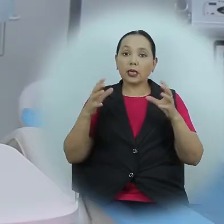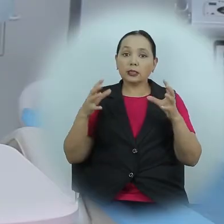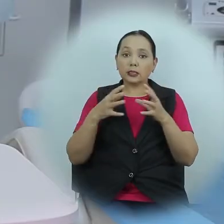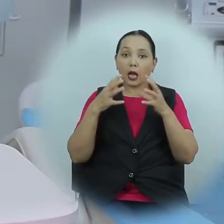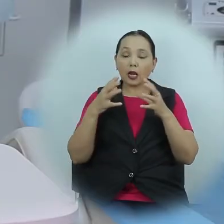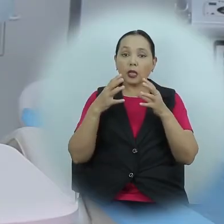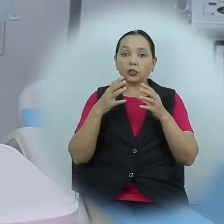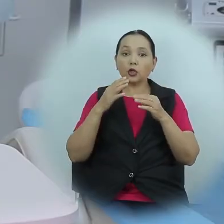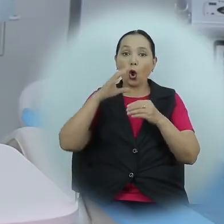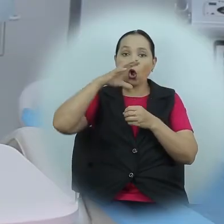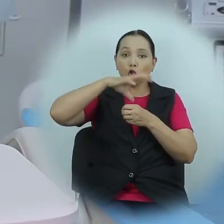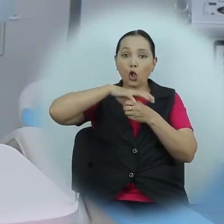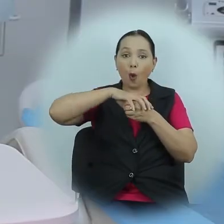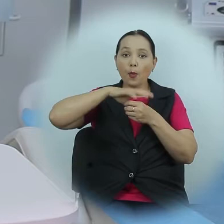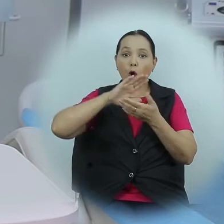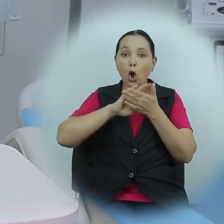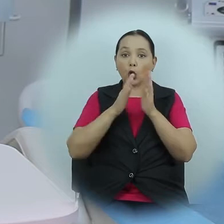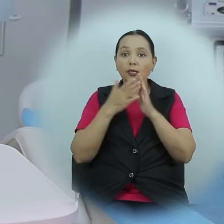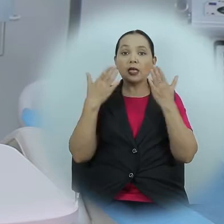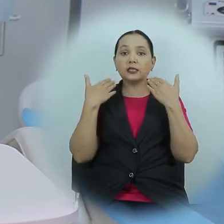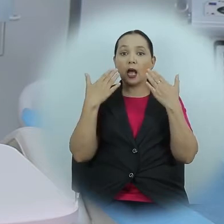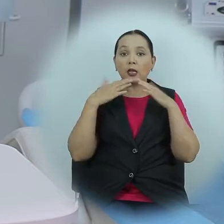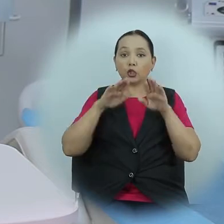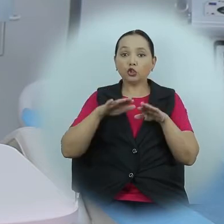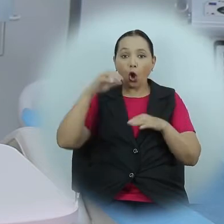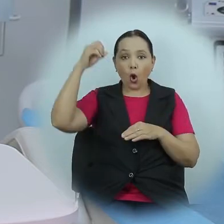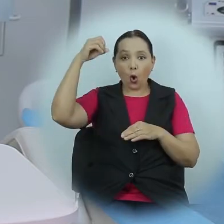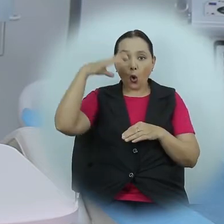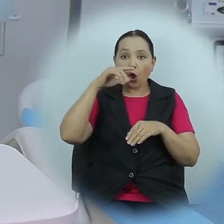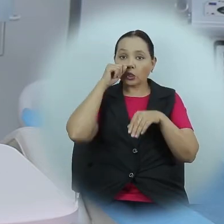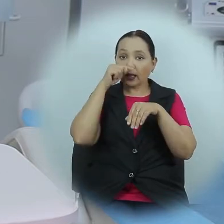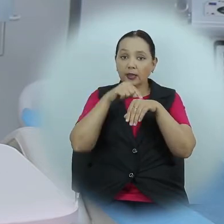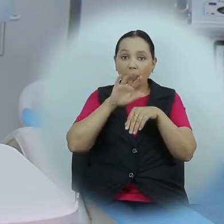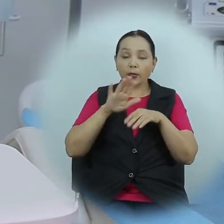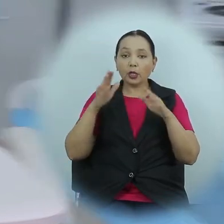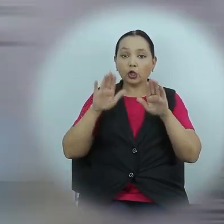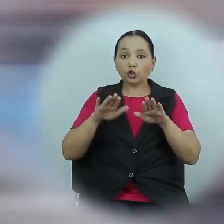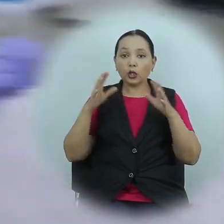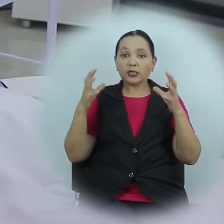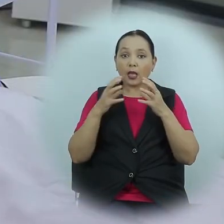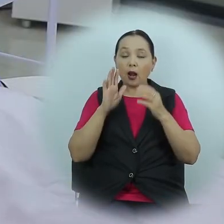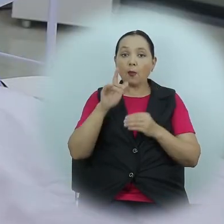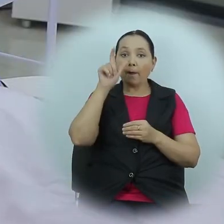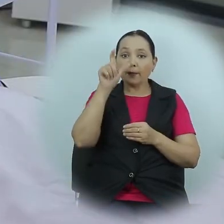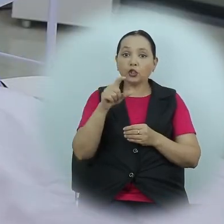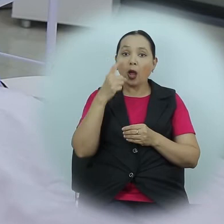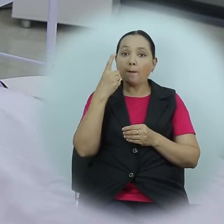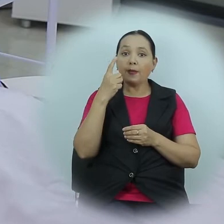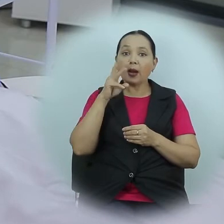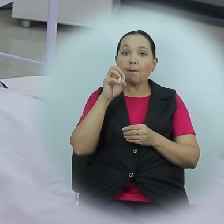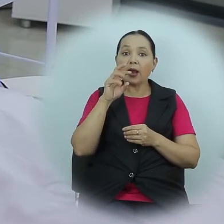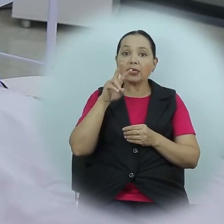Сақылашымызы үстіні яппы қолды, салқын жойды, құяш нұрлары темелген жойды сақылымызы. Мұжазге бір